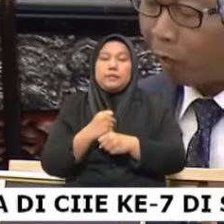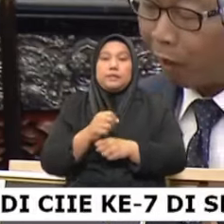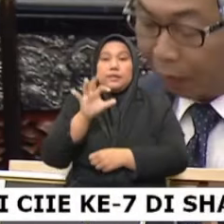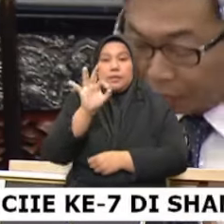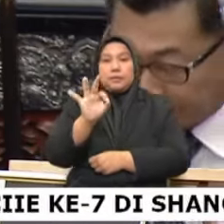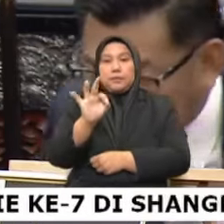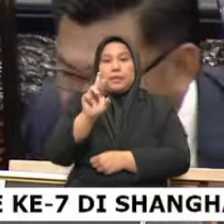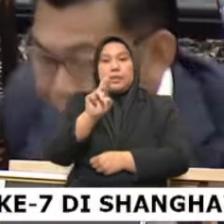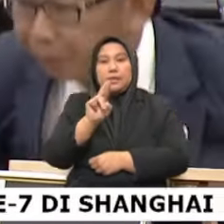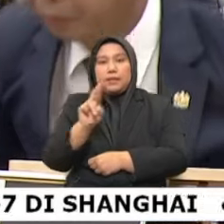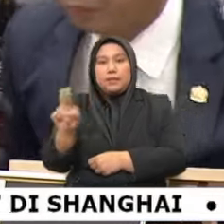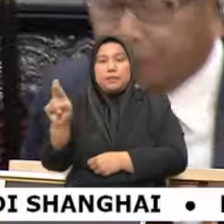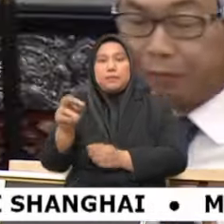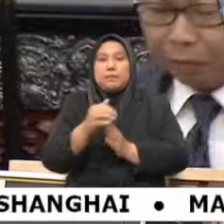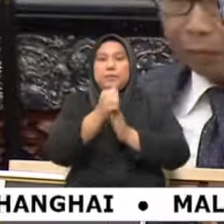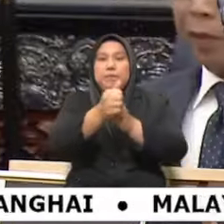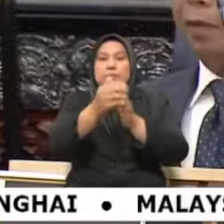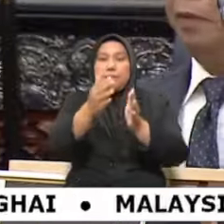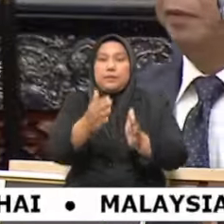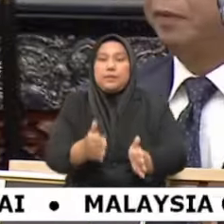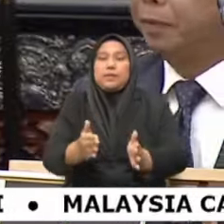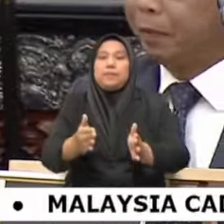9,000 pemandu pelancong.